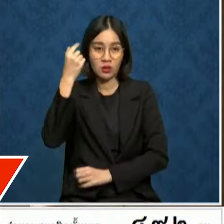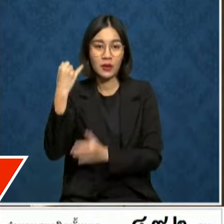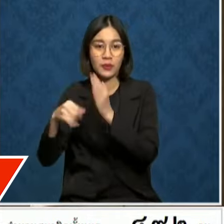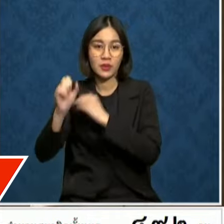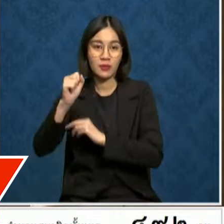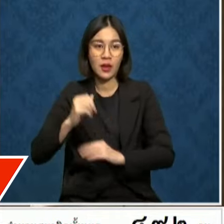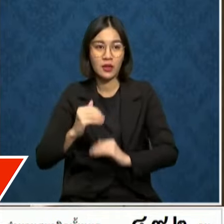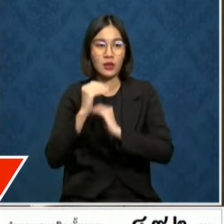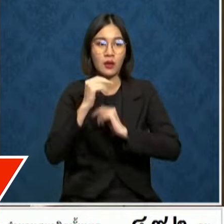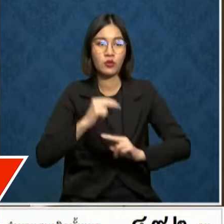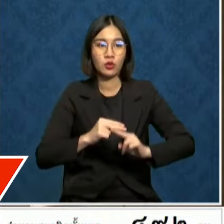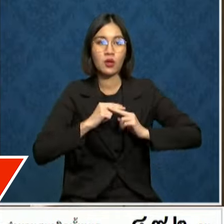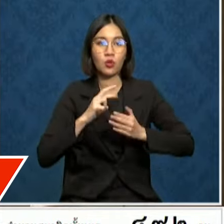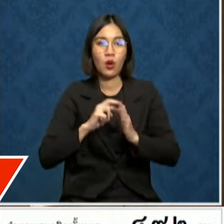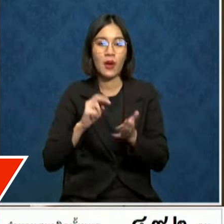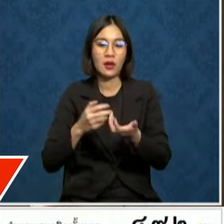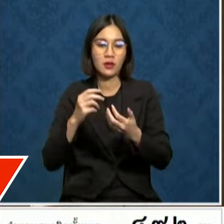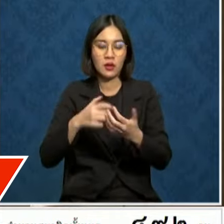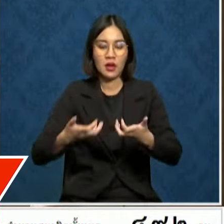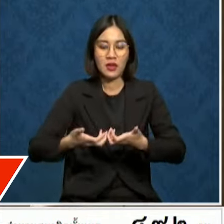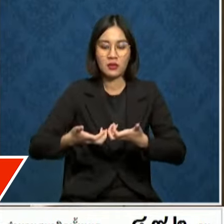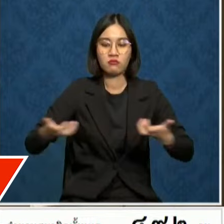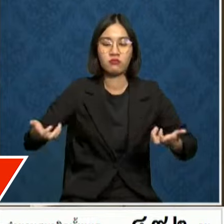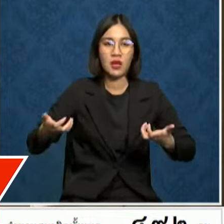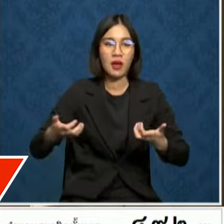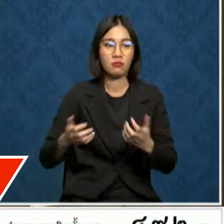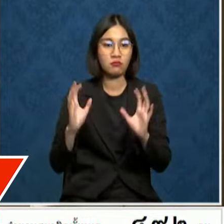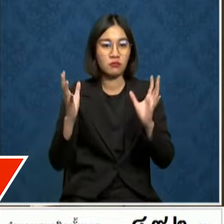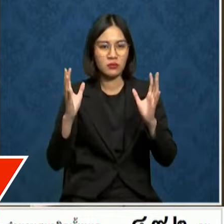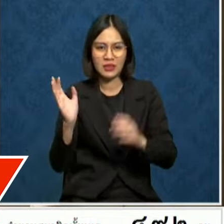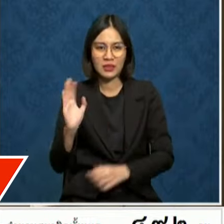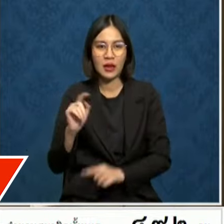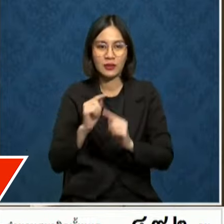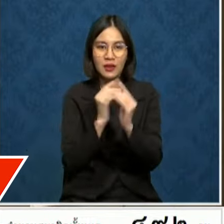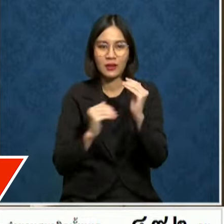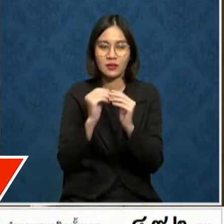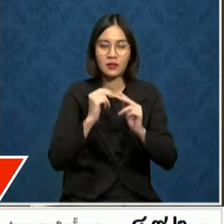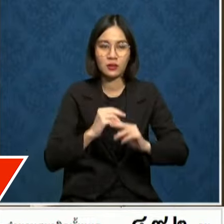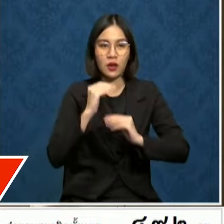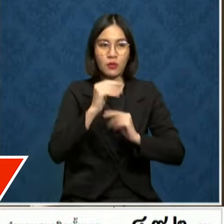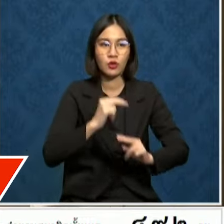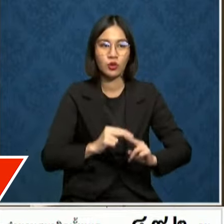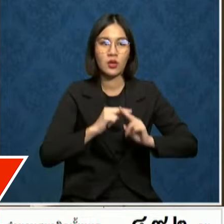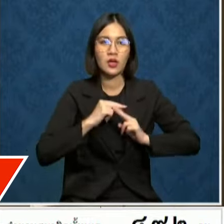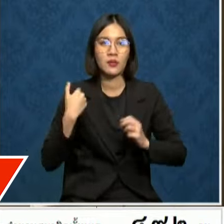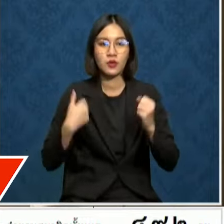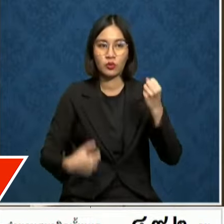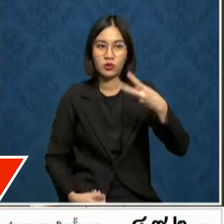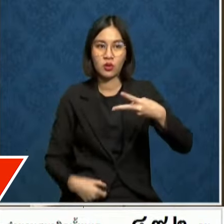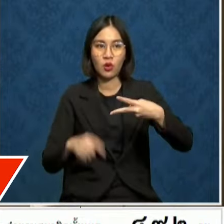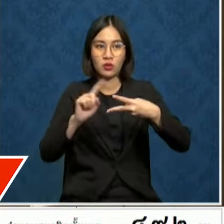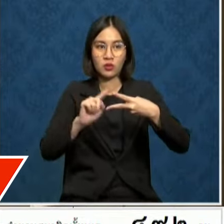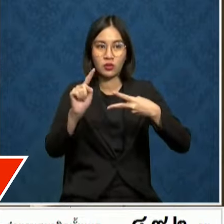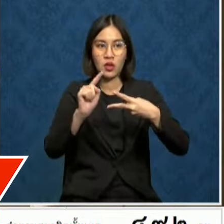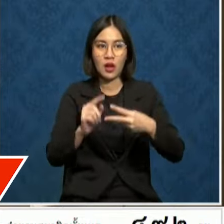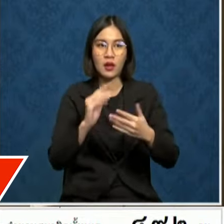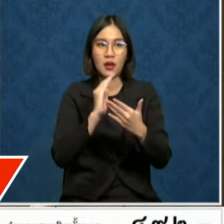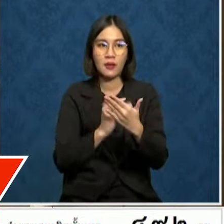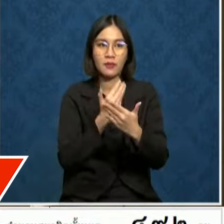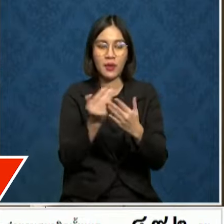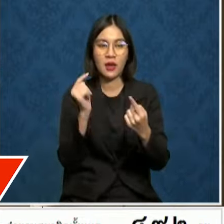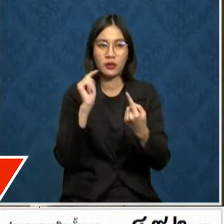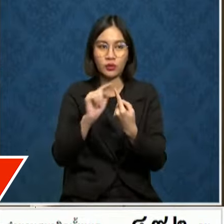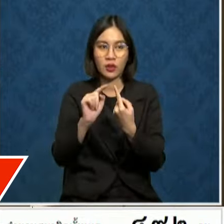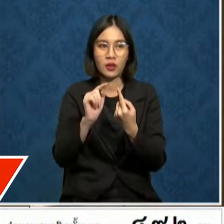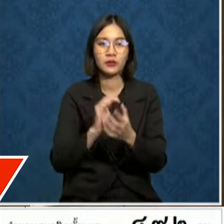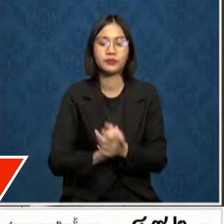กำหนดตนเองต้องเป็นการแบ่งแยกดินแดนเพียงอย่างเดียวแต่การสิทธิในกำหนดตัวเองมี 2รูปแบบค่ะ 1คือการแบ่งแยกออกไปค่ะหรือ